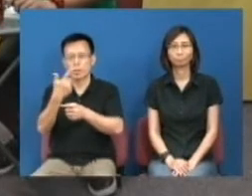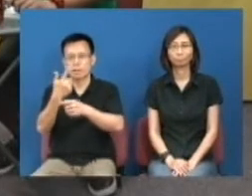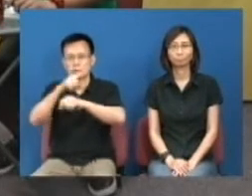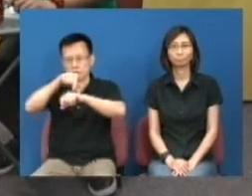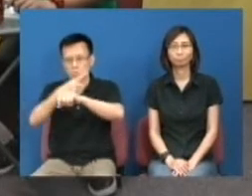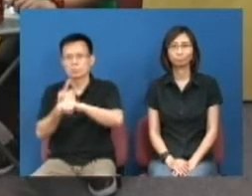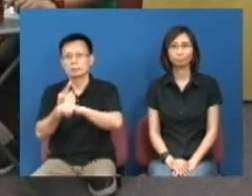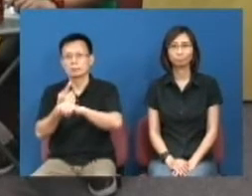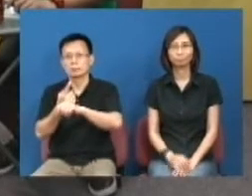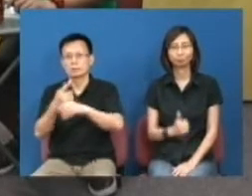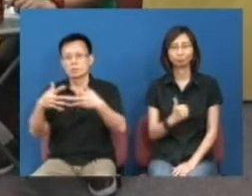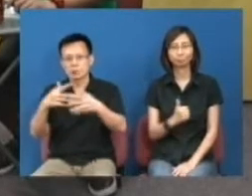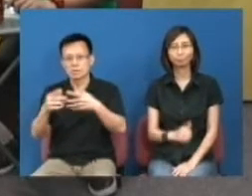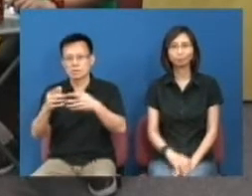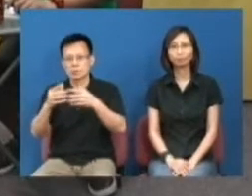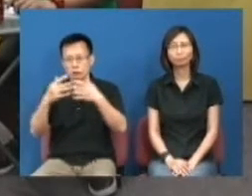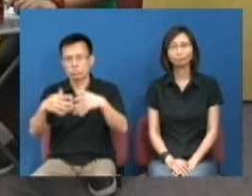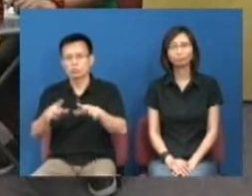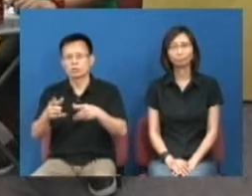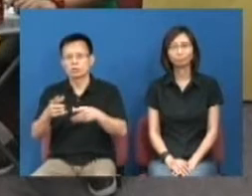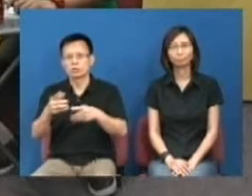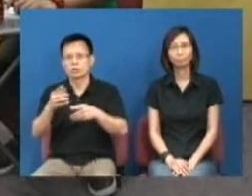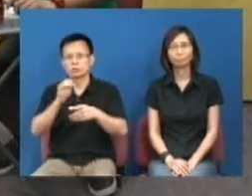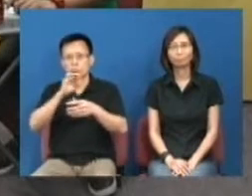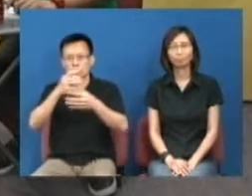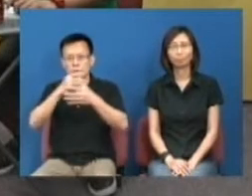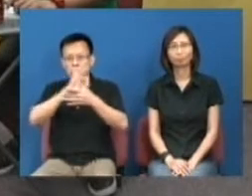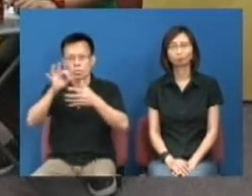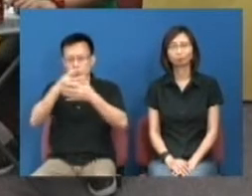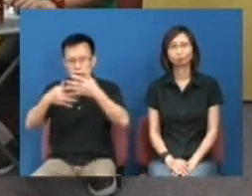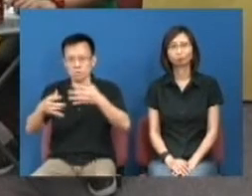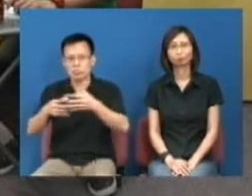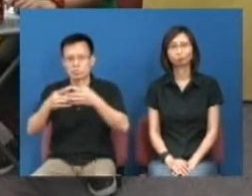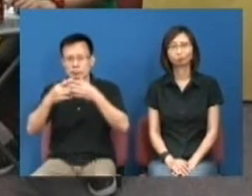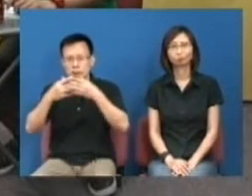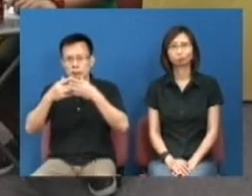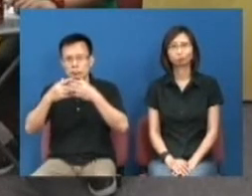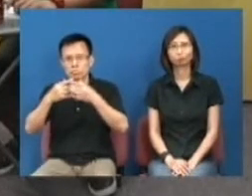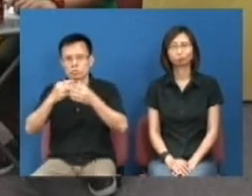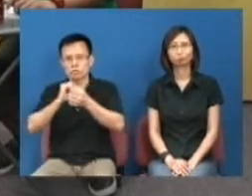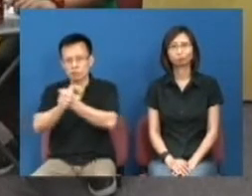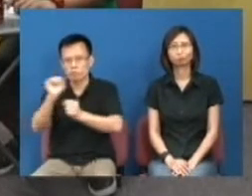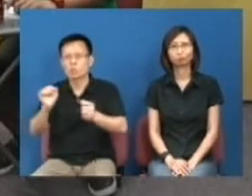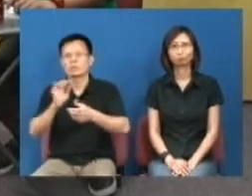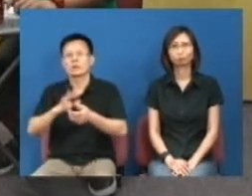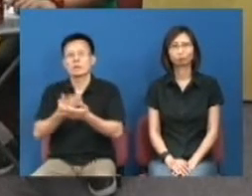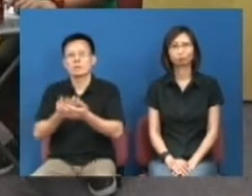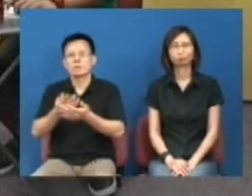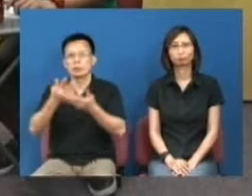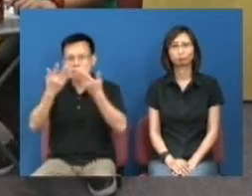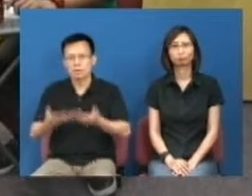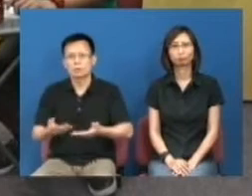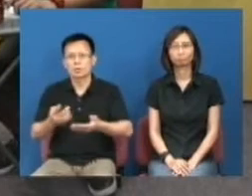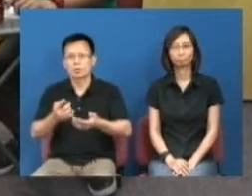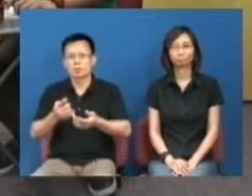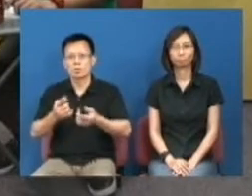事過了。他那些人就說無條件釋放，但到底什麼叫無條件釋放，現在都不是很清楚，因為我都沒有時間問他們。但是今天呢，社民